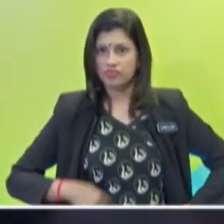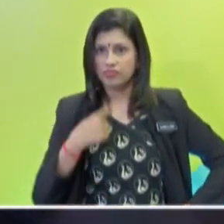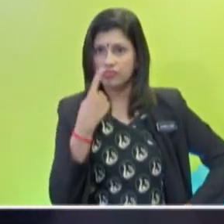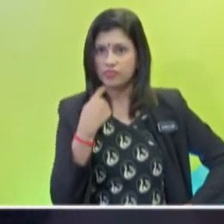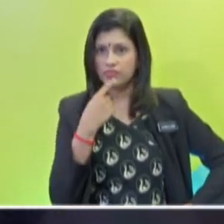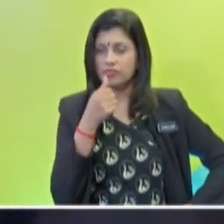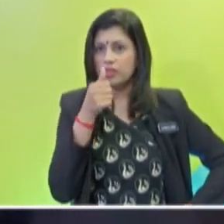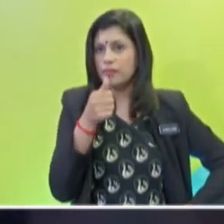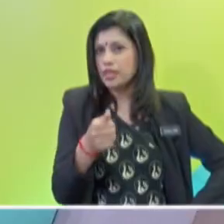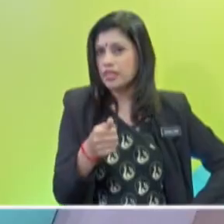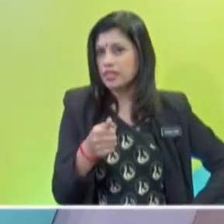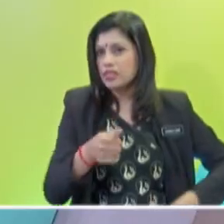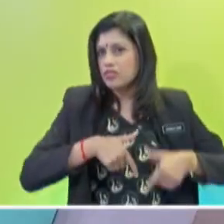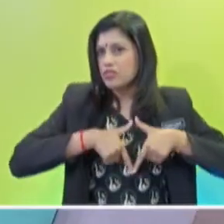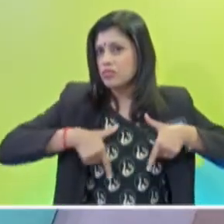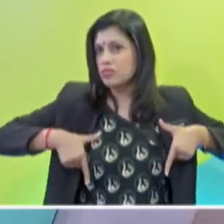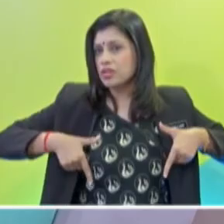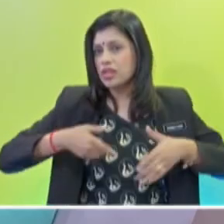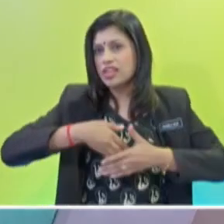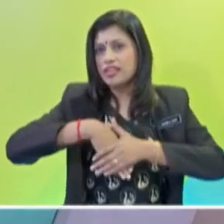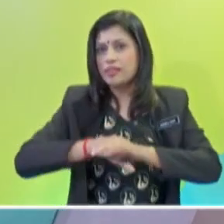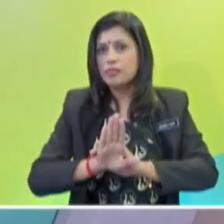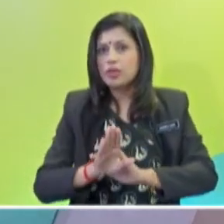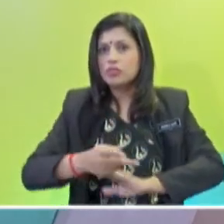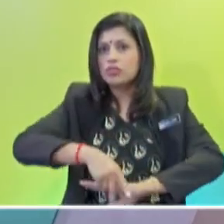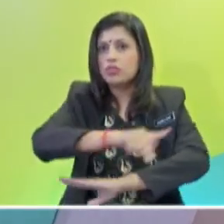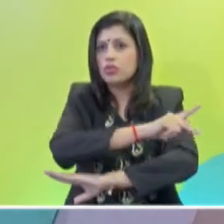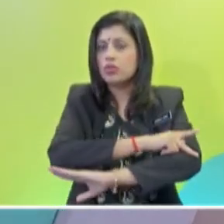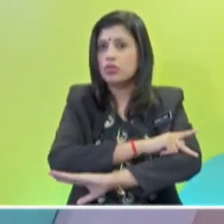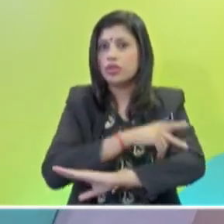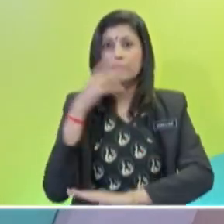Siapakah awak ni? Berani awak masuk ke kebun segar saya?